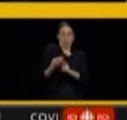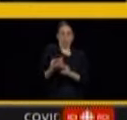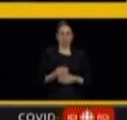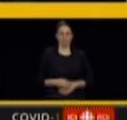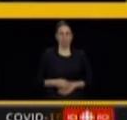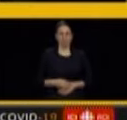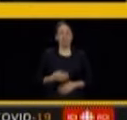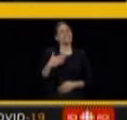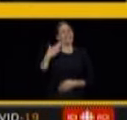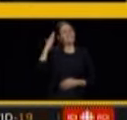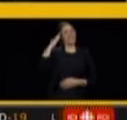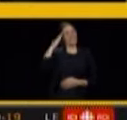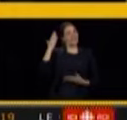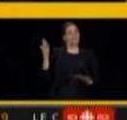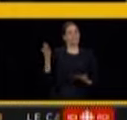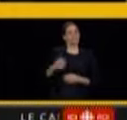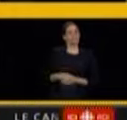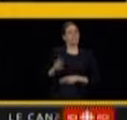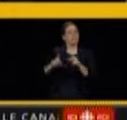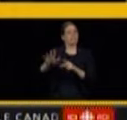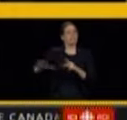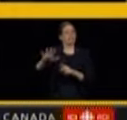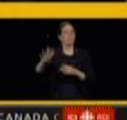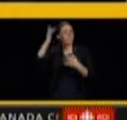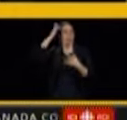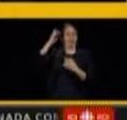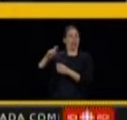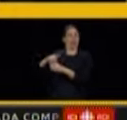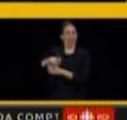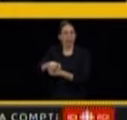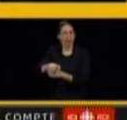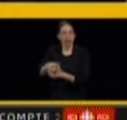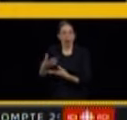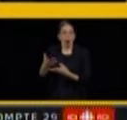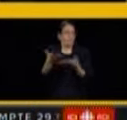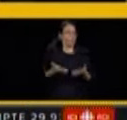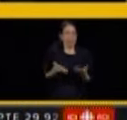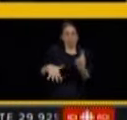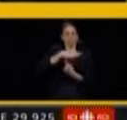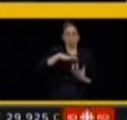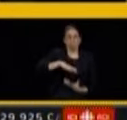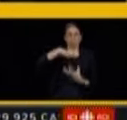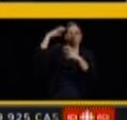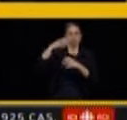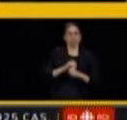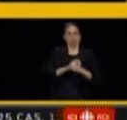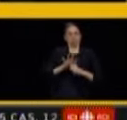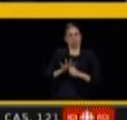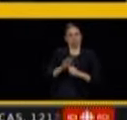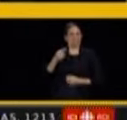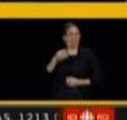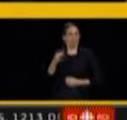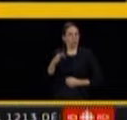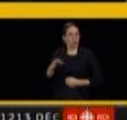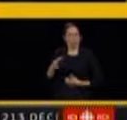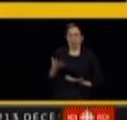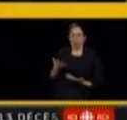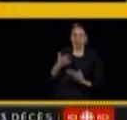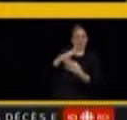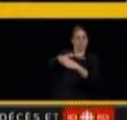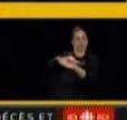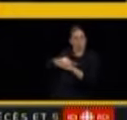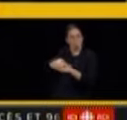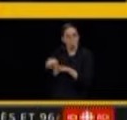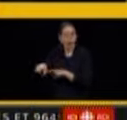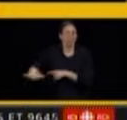de ce que ça peut provoquer chez les gens qui ont le cancer, une crise comme la pandémie de la COVID-19. Mais je peux vous dire que moi, j'ai été